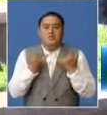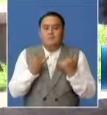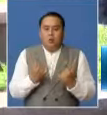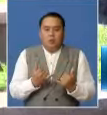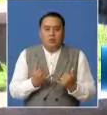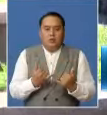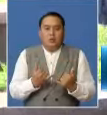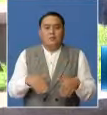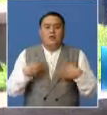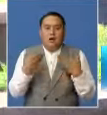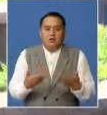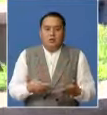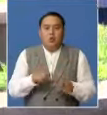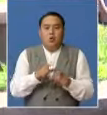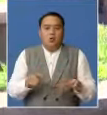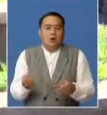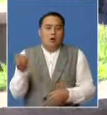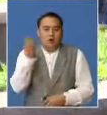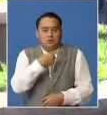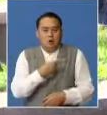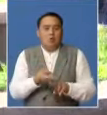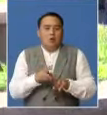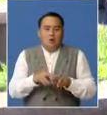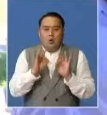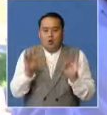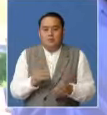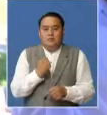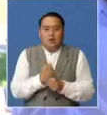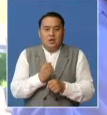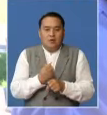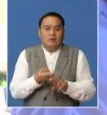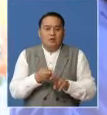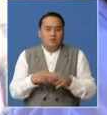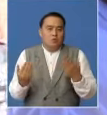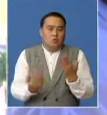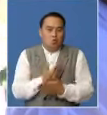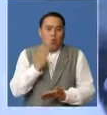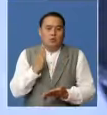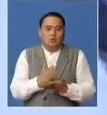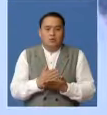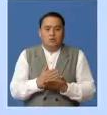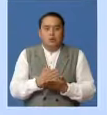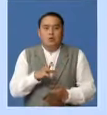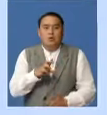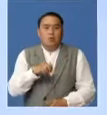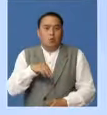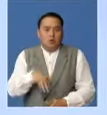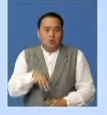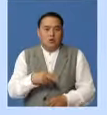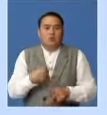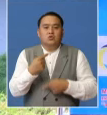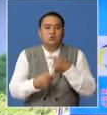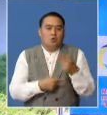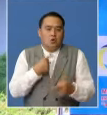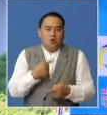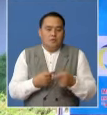на ярмарке люди могут ознакомиться, каким образом это можно сделать. Одним из таких новшеств является Telegram-бот, через который